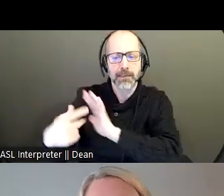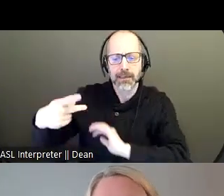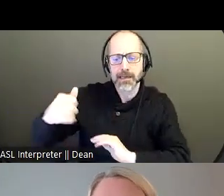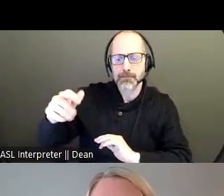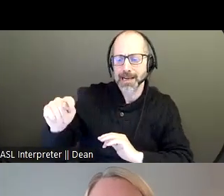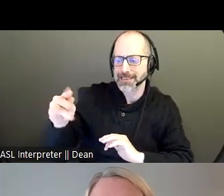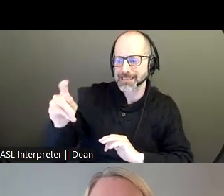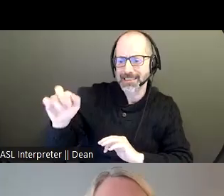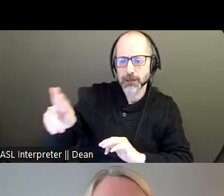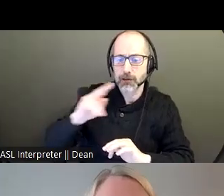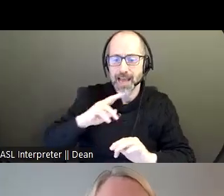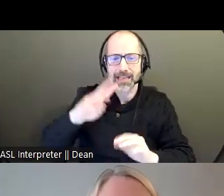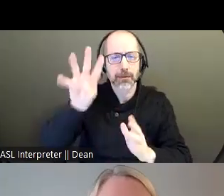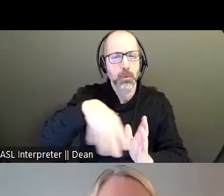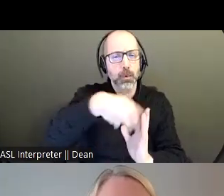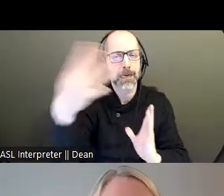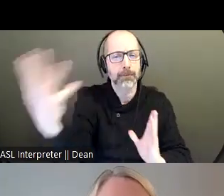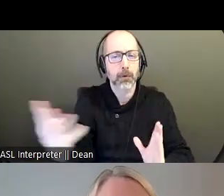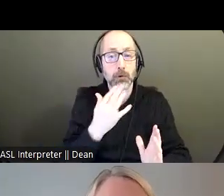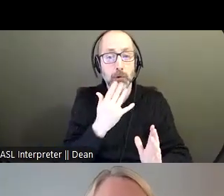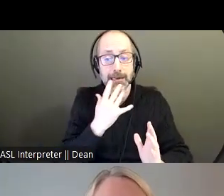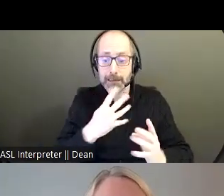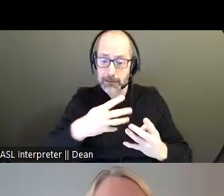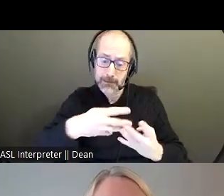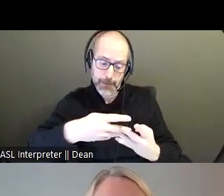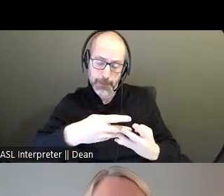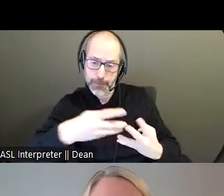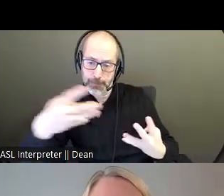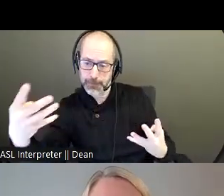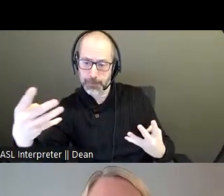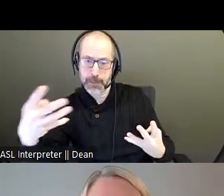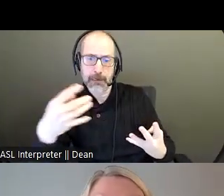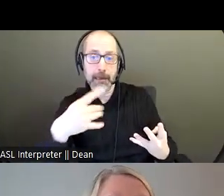projet Restoring Autism. Il s'agit d'un